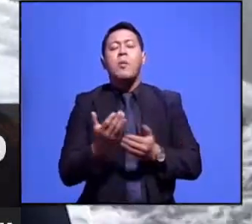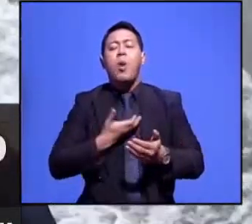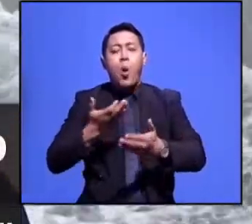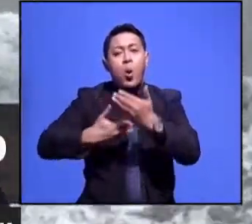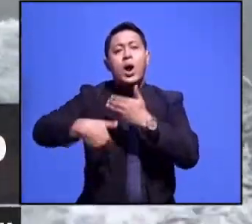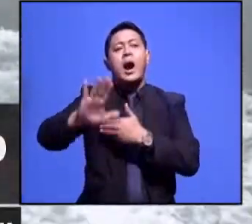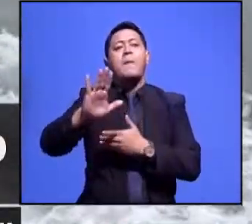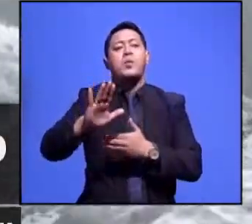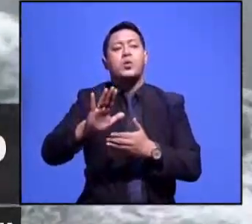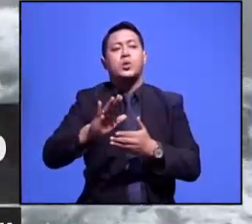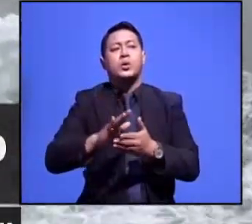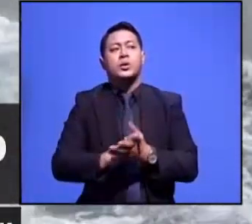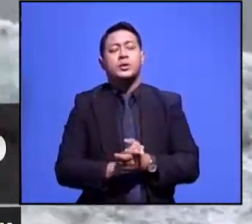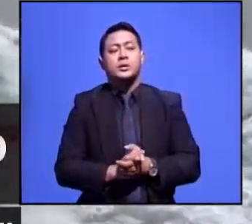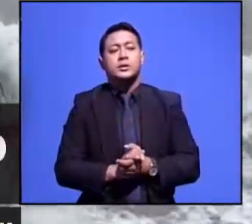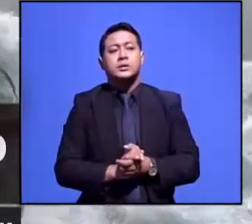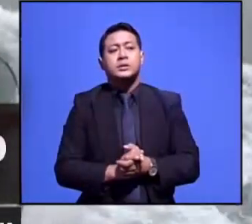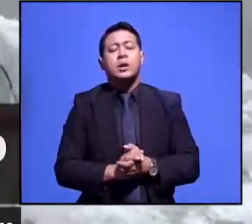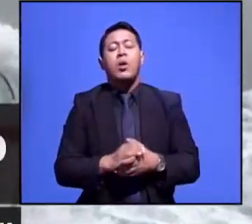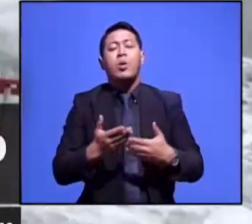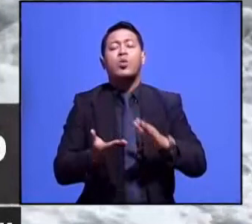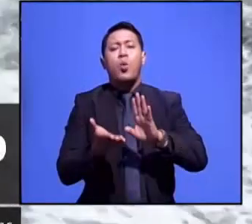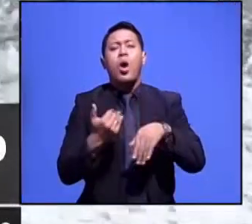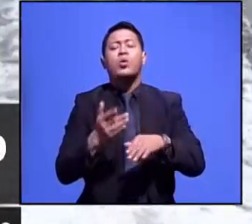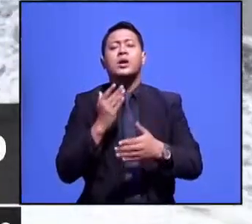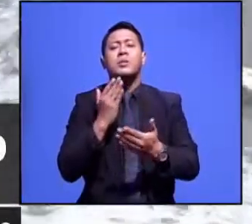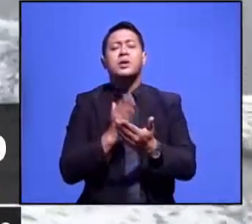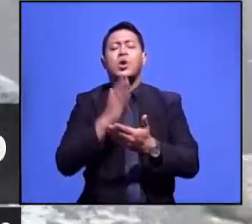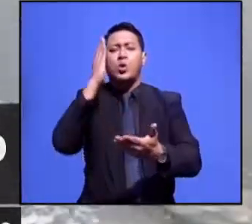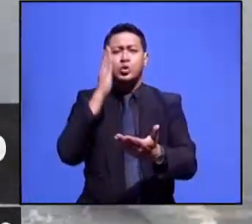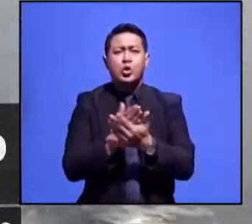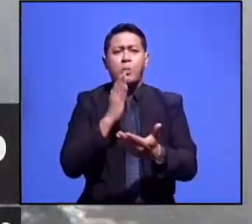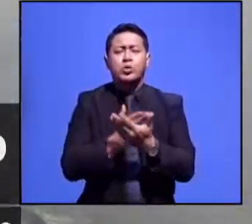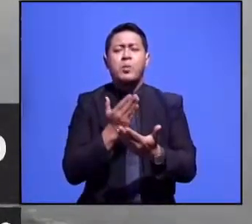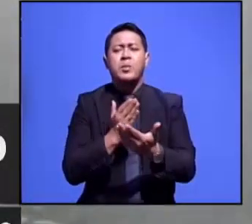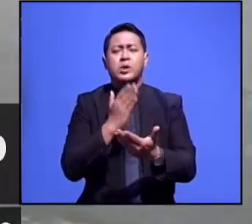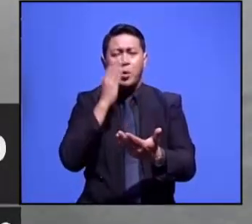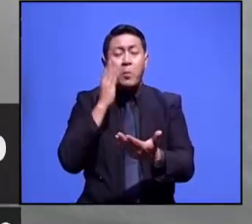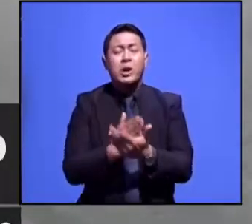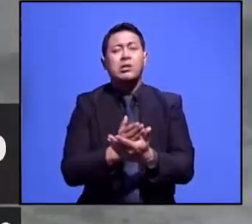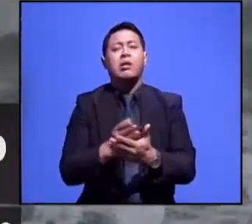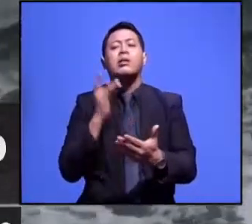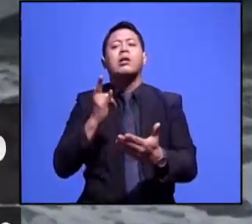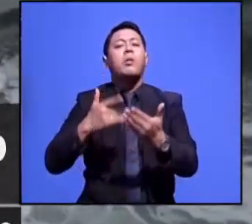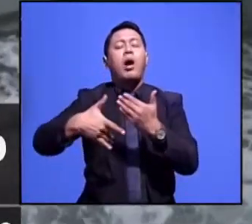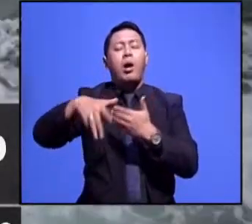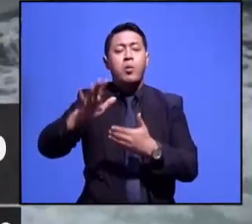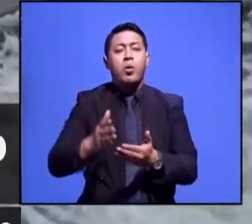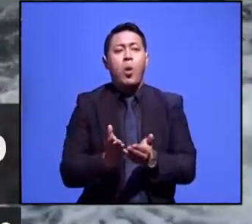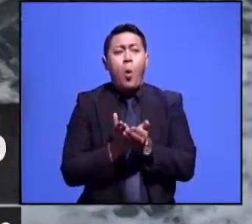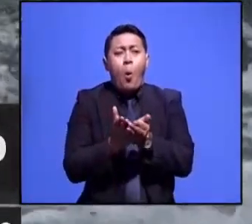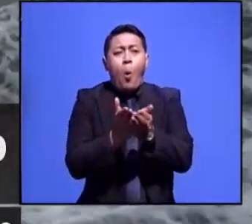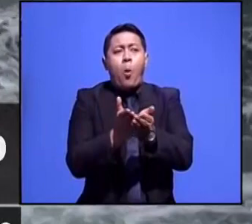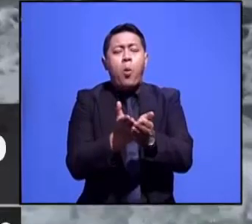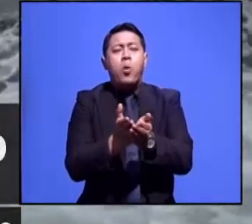dan keluar dari perairan Indonesia meski berulang kali diminta menghentikan laju kapal oleh petugas KKP. Laju